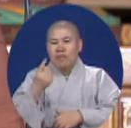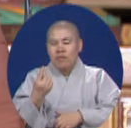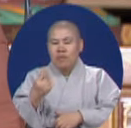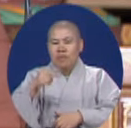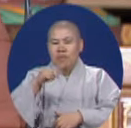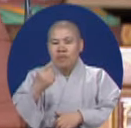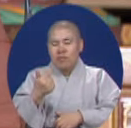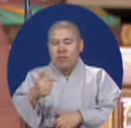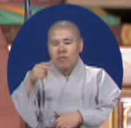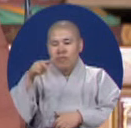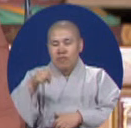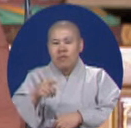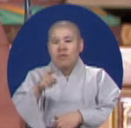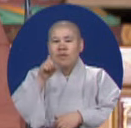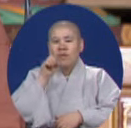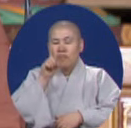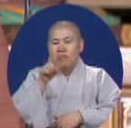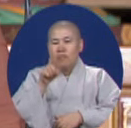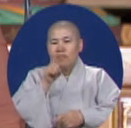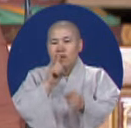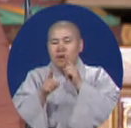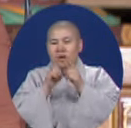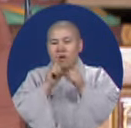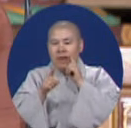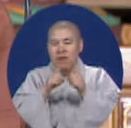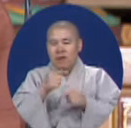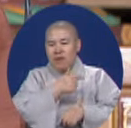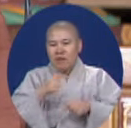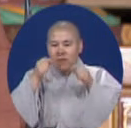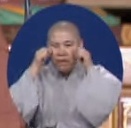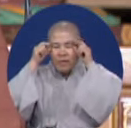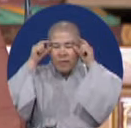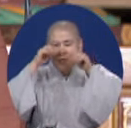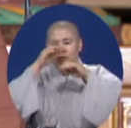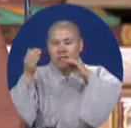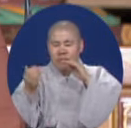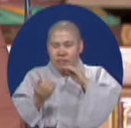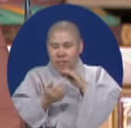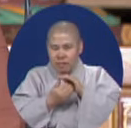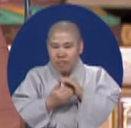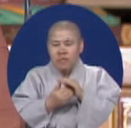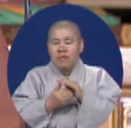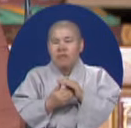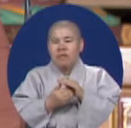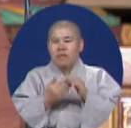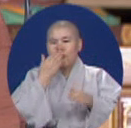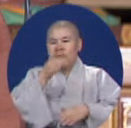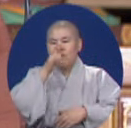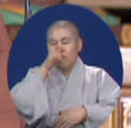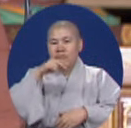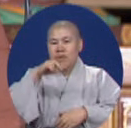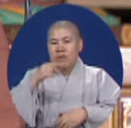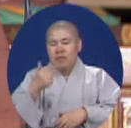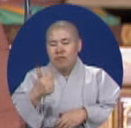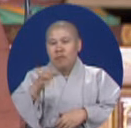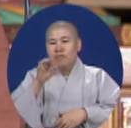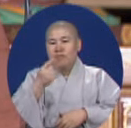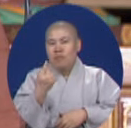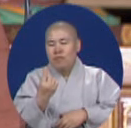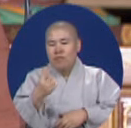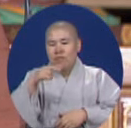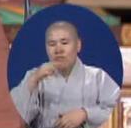아래 대오를 해버렸으니 대오한 다음에는 그냥 여여자제하면 되잖아요. 그 돈수죠.